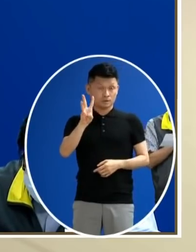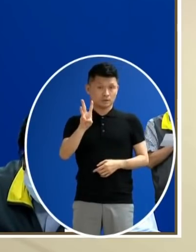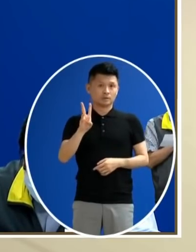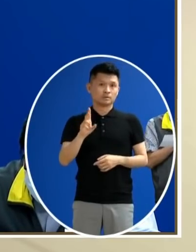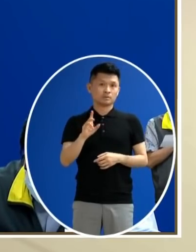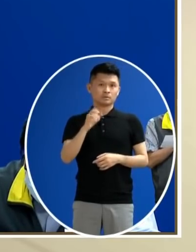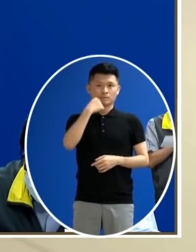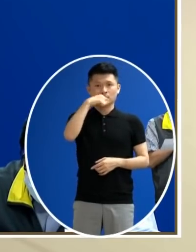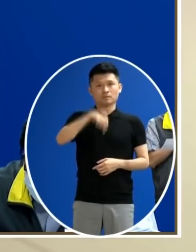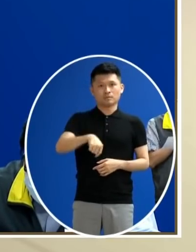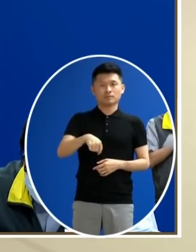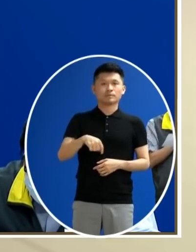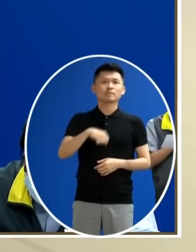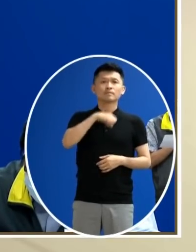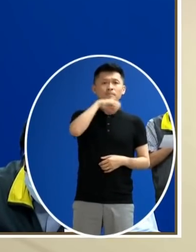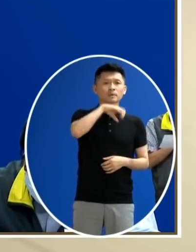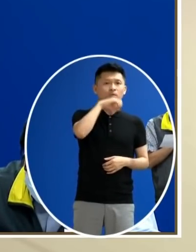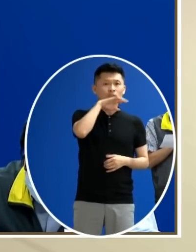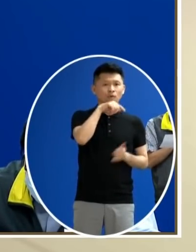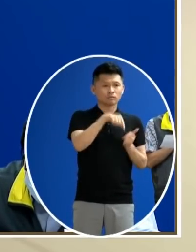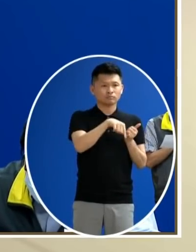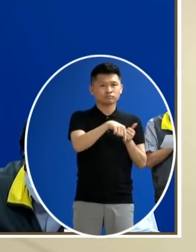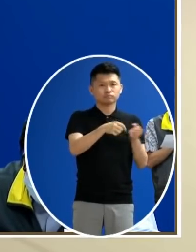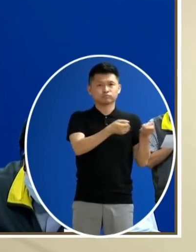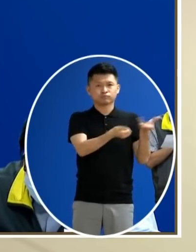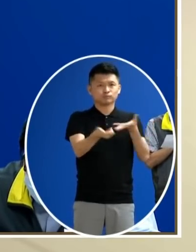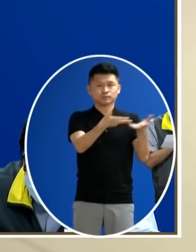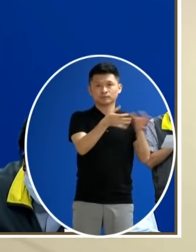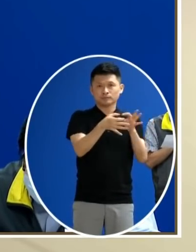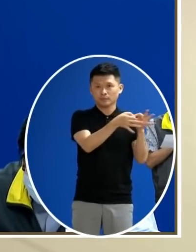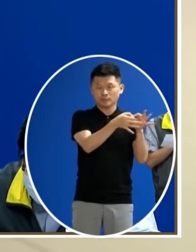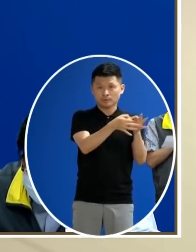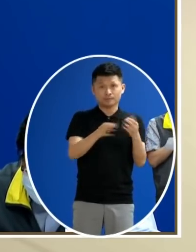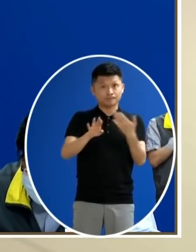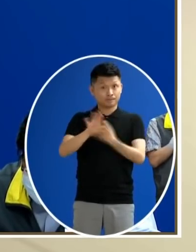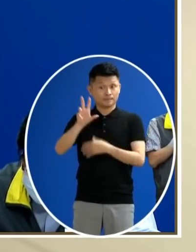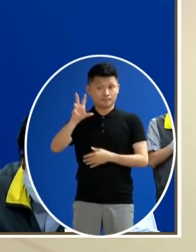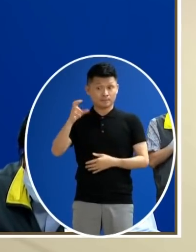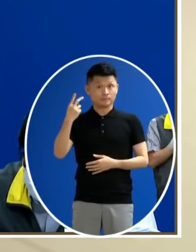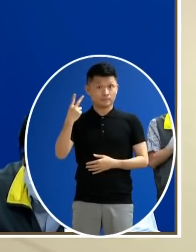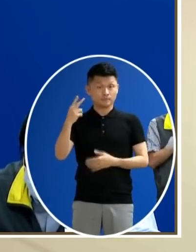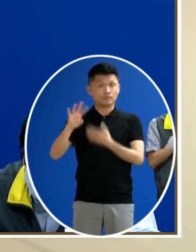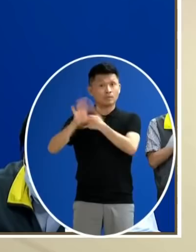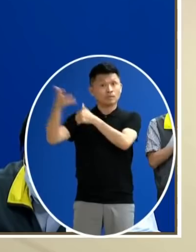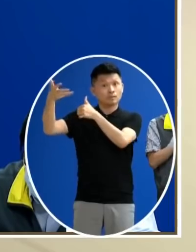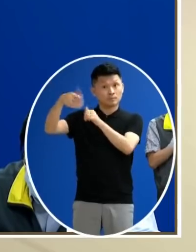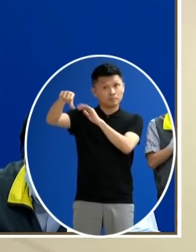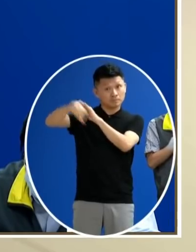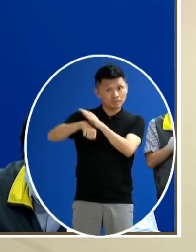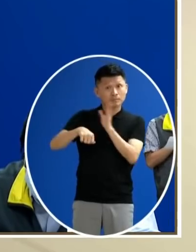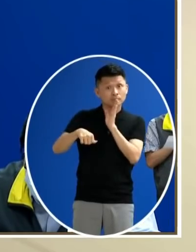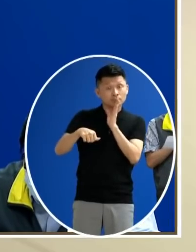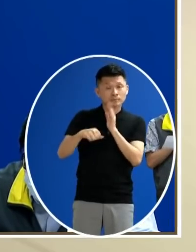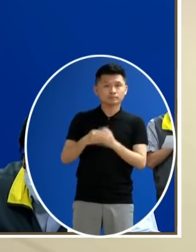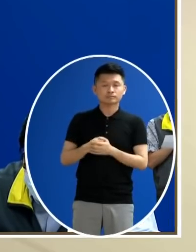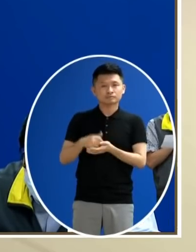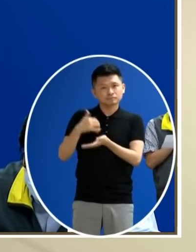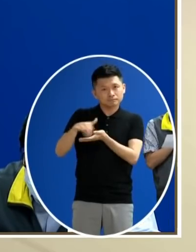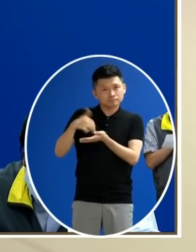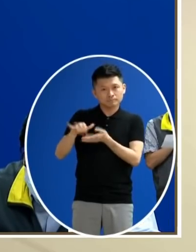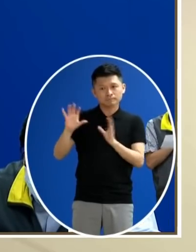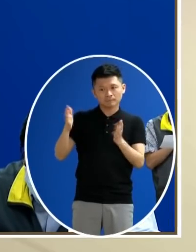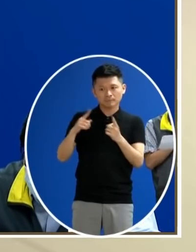6月群聚的屏东群聚有关哦。那另外有82例的境外移入，这82例当中呢，总计